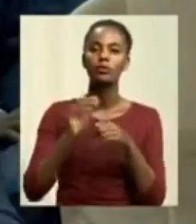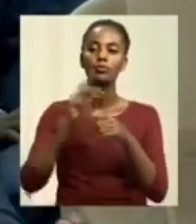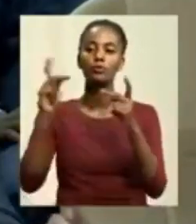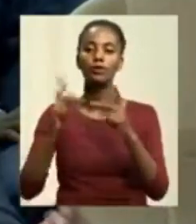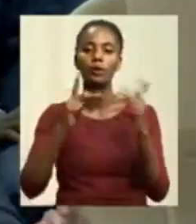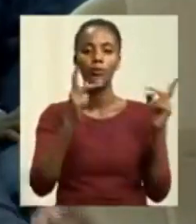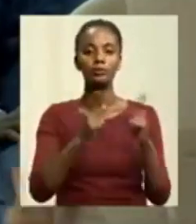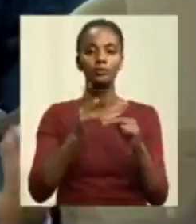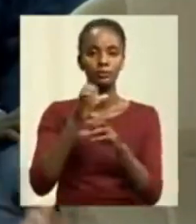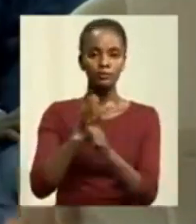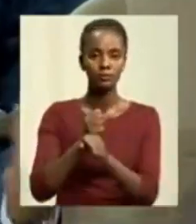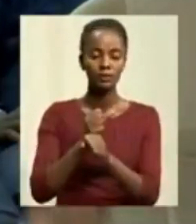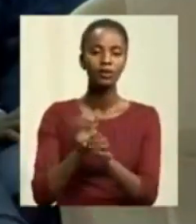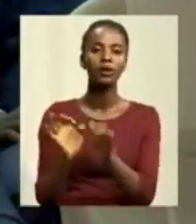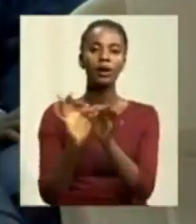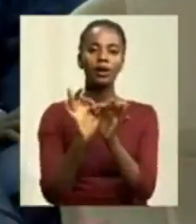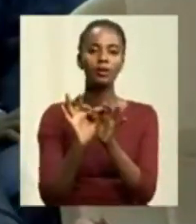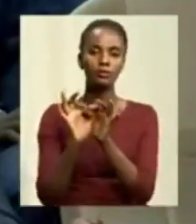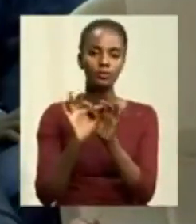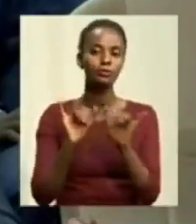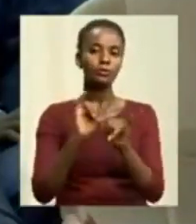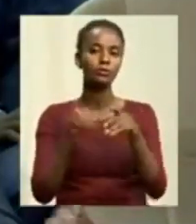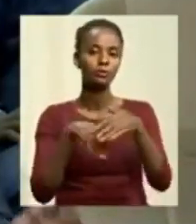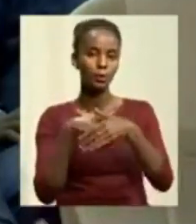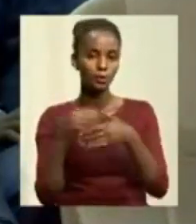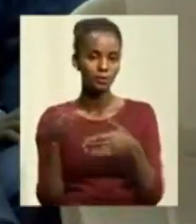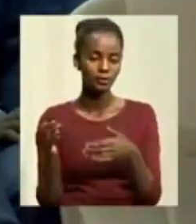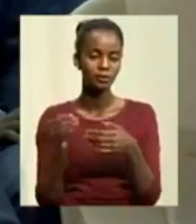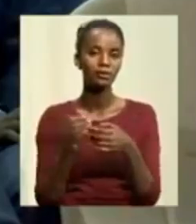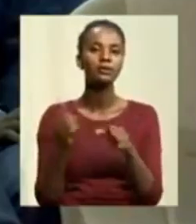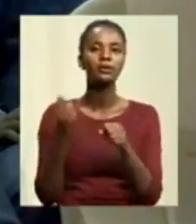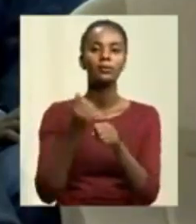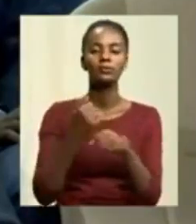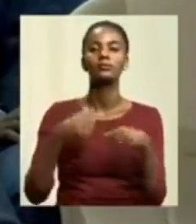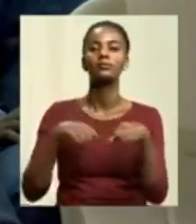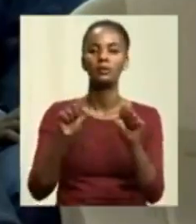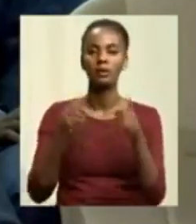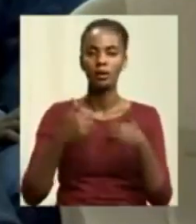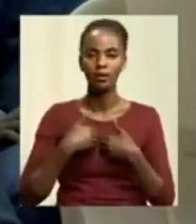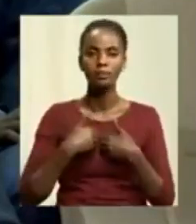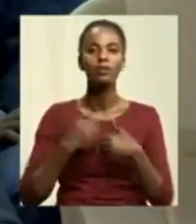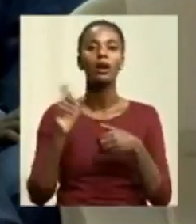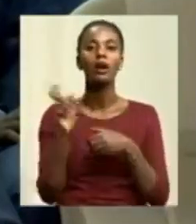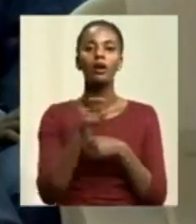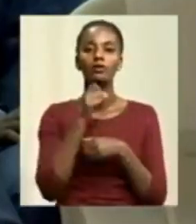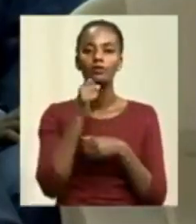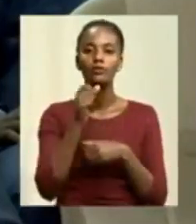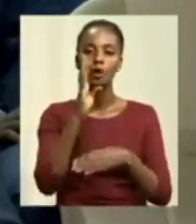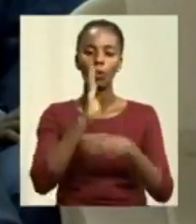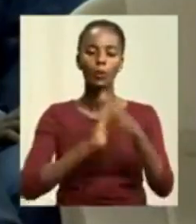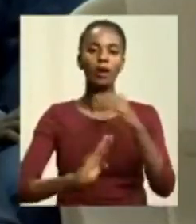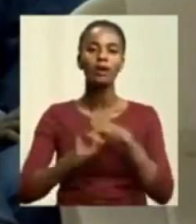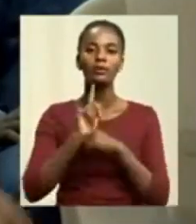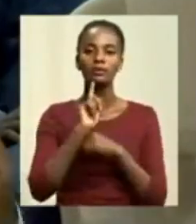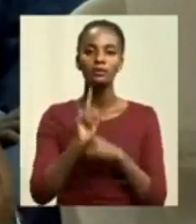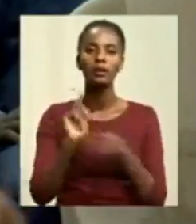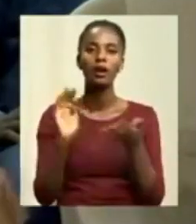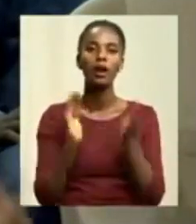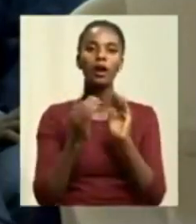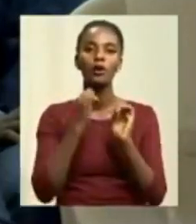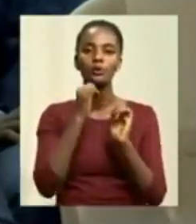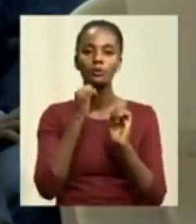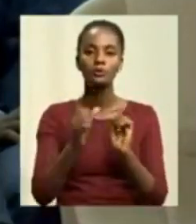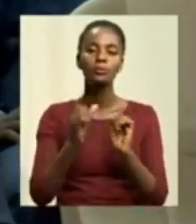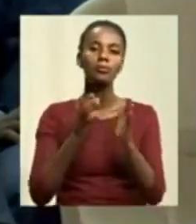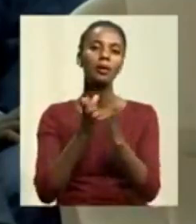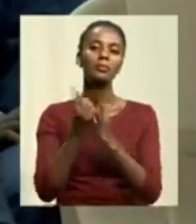እስኪይዙ አደራጅቶ እስከሚወጣ መቀጠል አለበት። ካልሆነ የዋህነት ነው። ካልሆነ